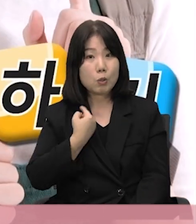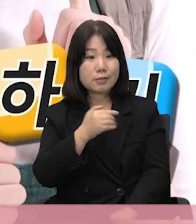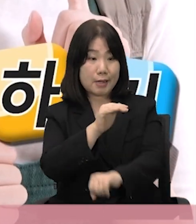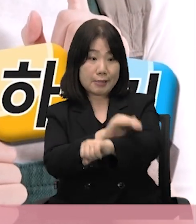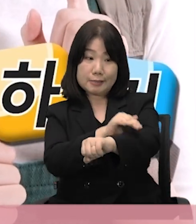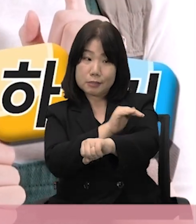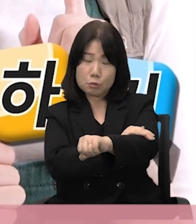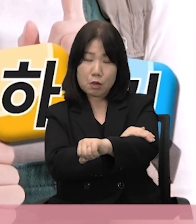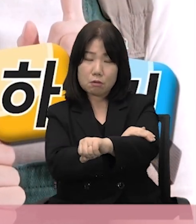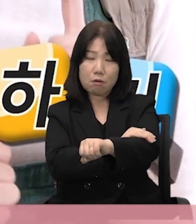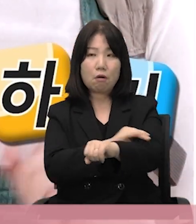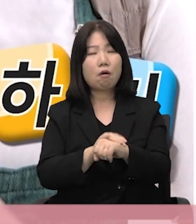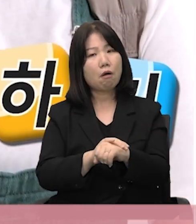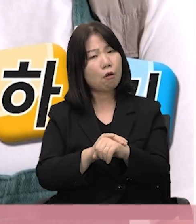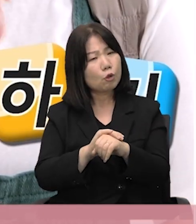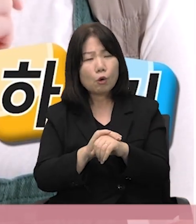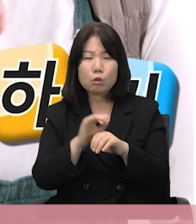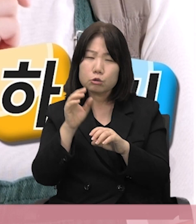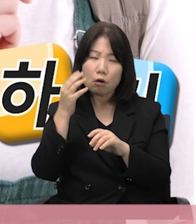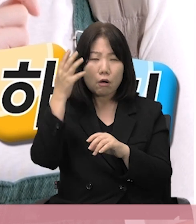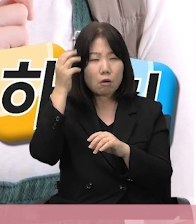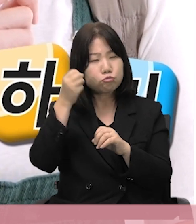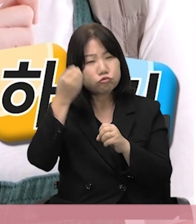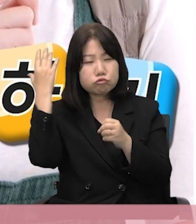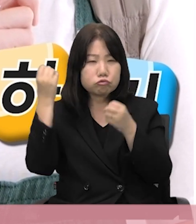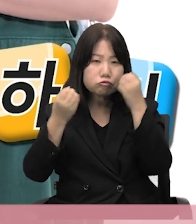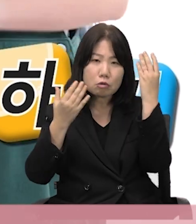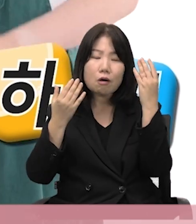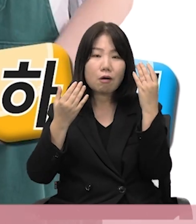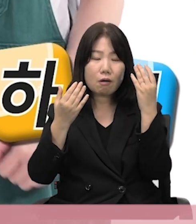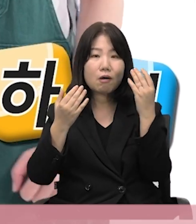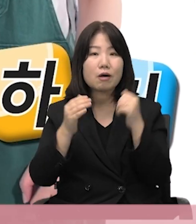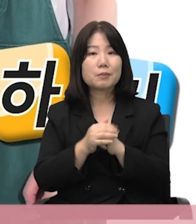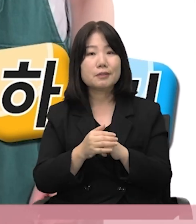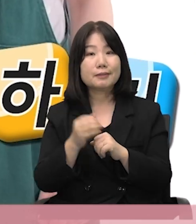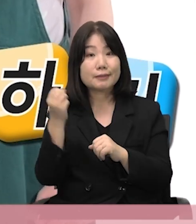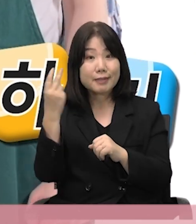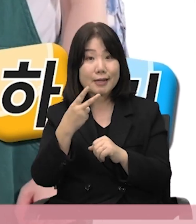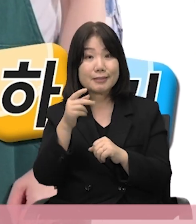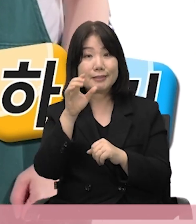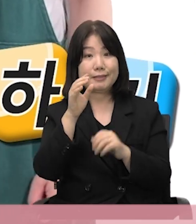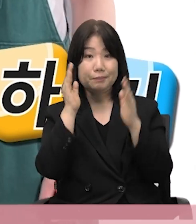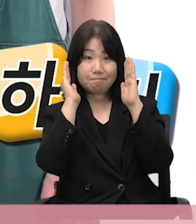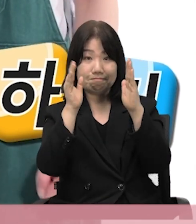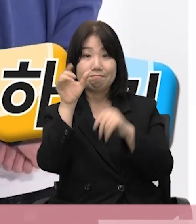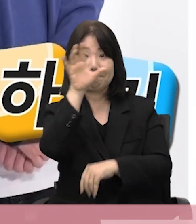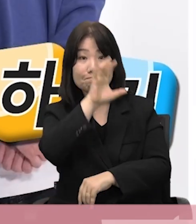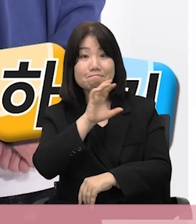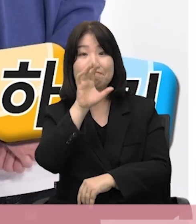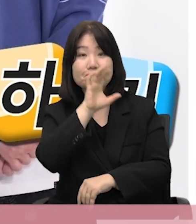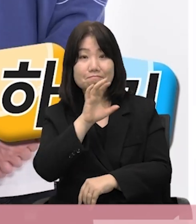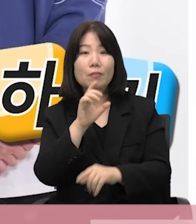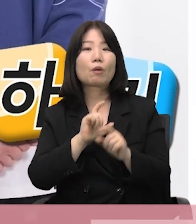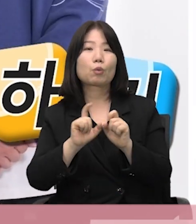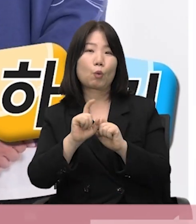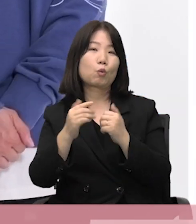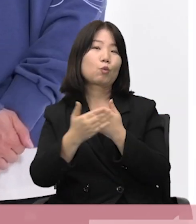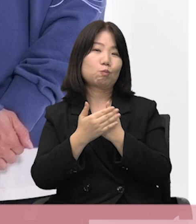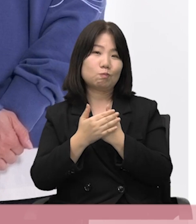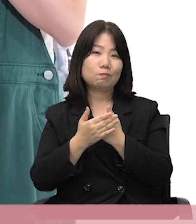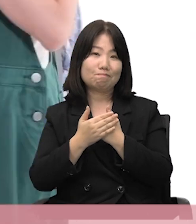실습하기를 하다가 잘 기억이 나지 않으면 학습하기를 반복해 본다면 더 도움이 될 것